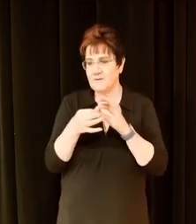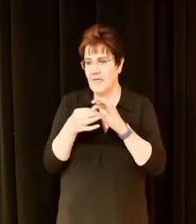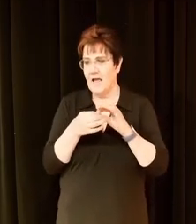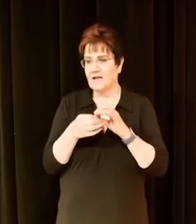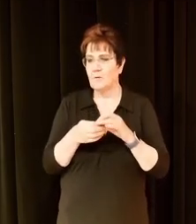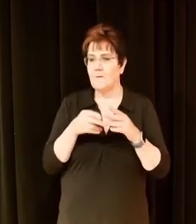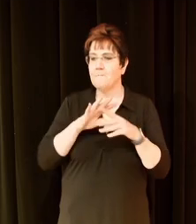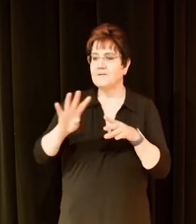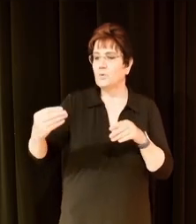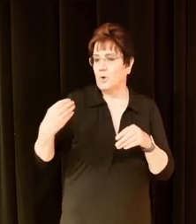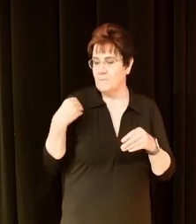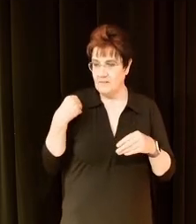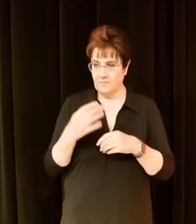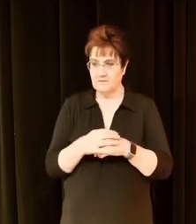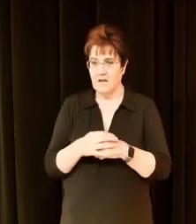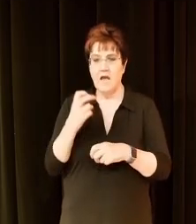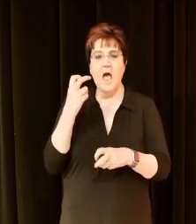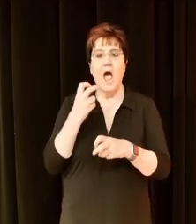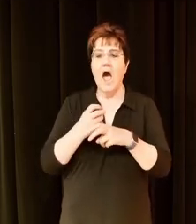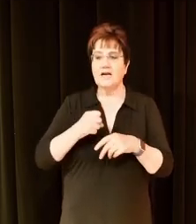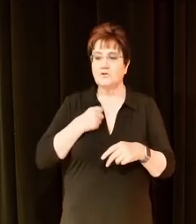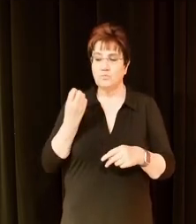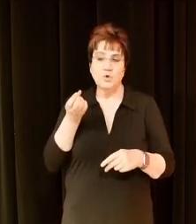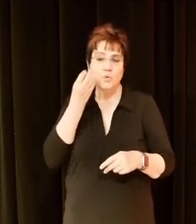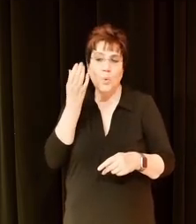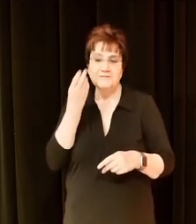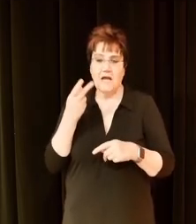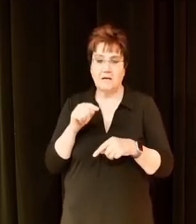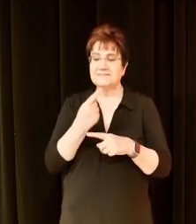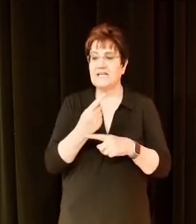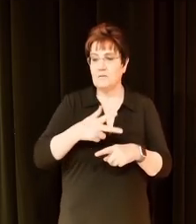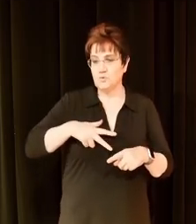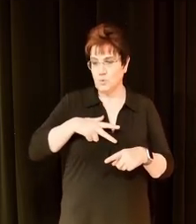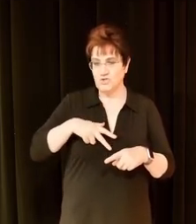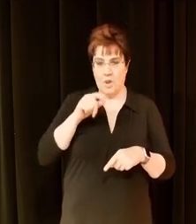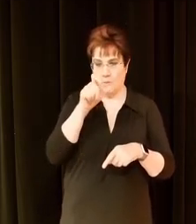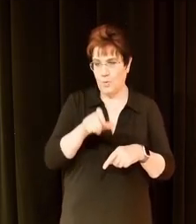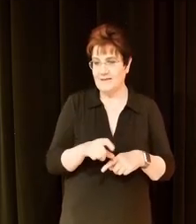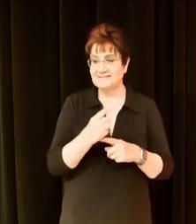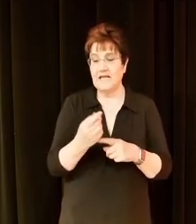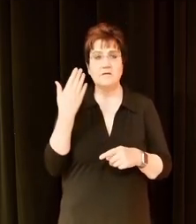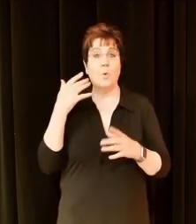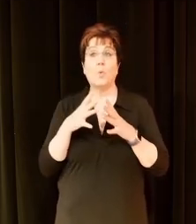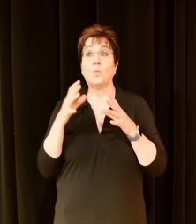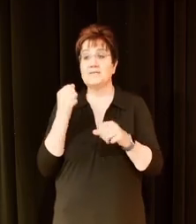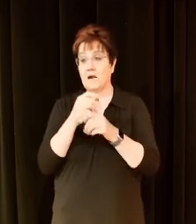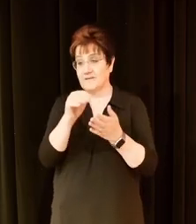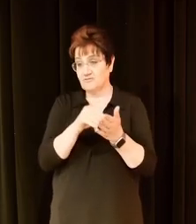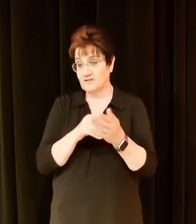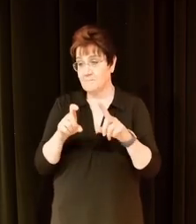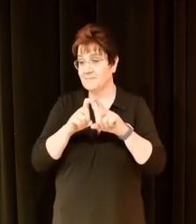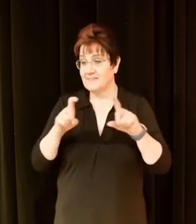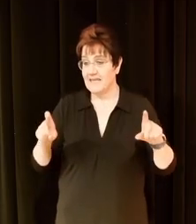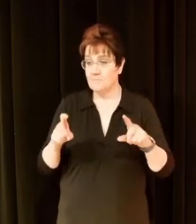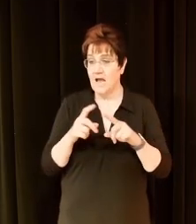Hartmut Rosa, ein Soziologe, ist Ihnen wahrscheinlich auch schon begegnet, der hat eine große Arbeit geschrieben zum Thema Resonanz. Und das finde